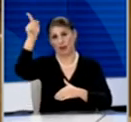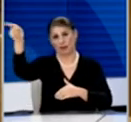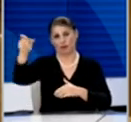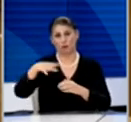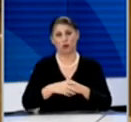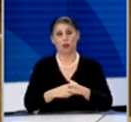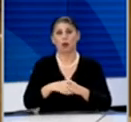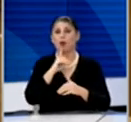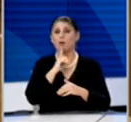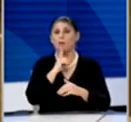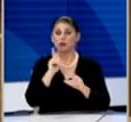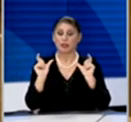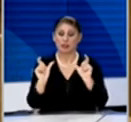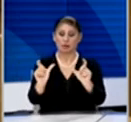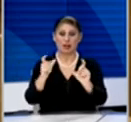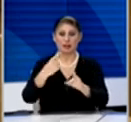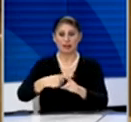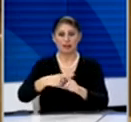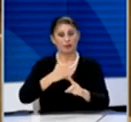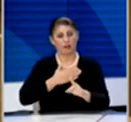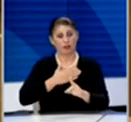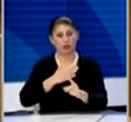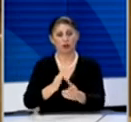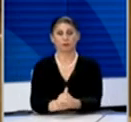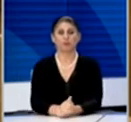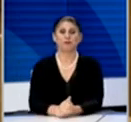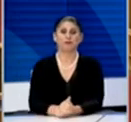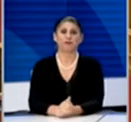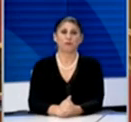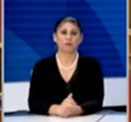άλλωστε και η ασφάλεια της ελλάδος σας